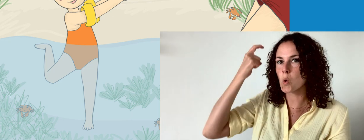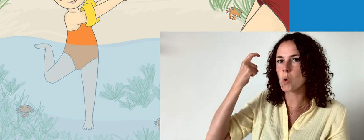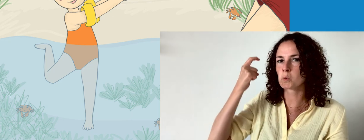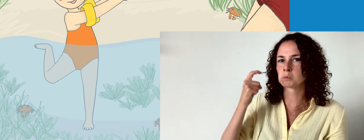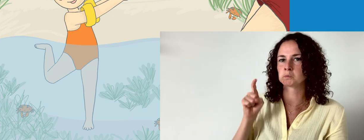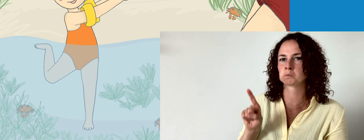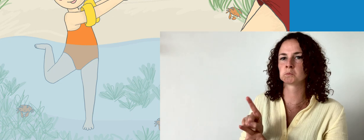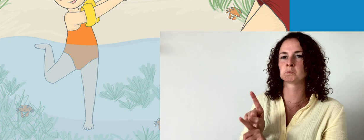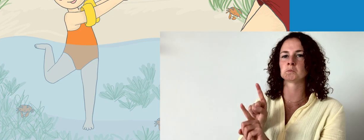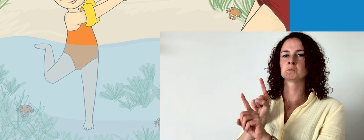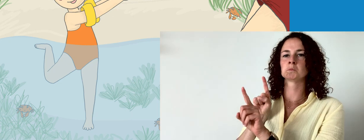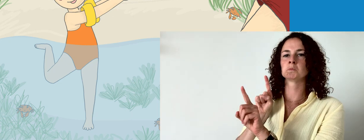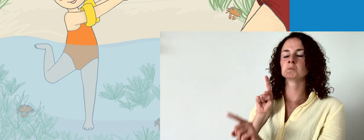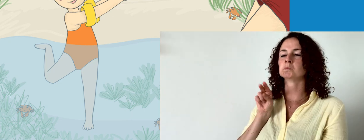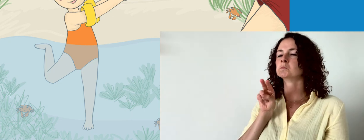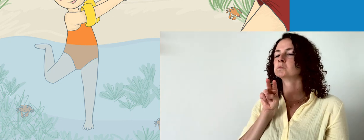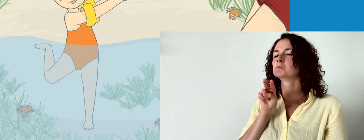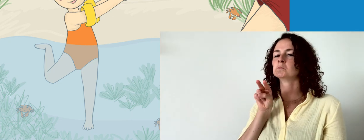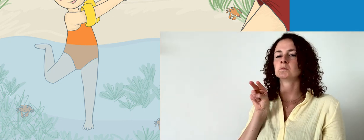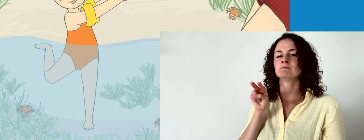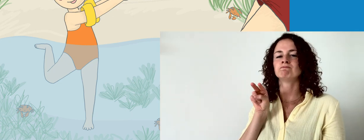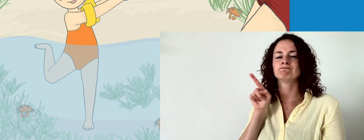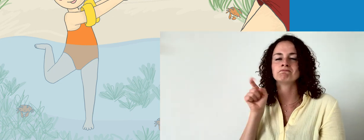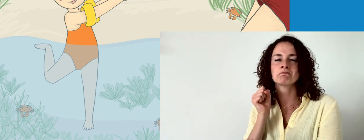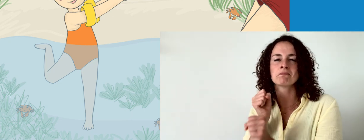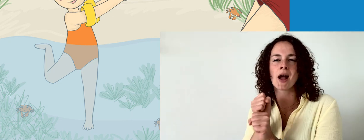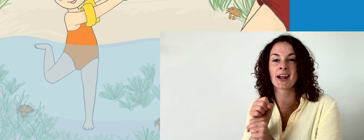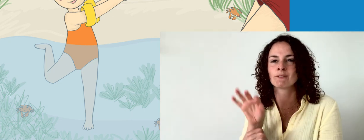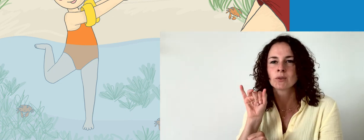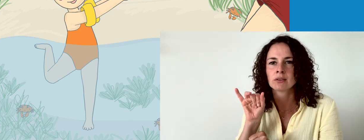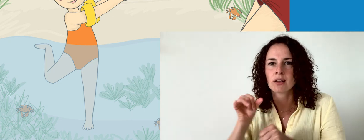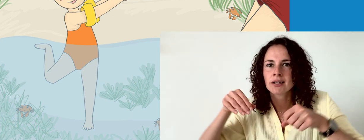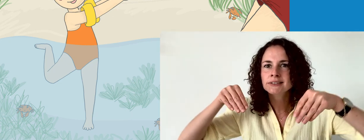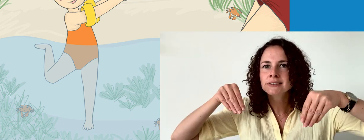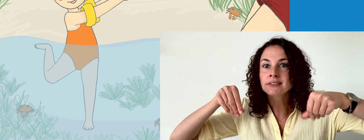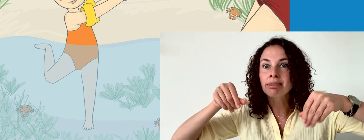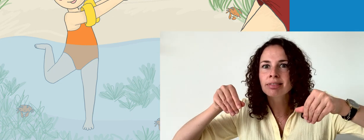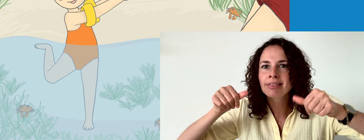Ode blijft achter Ze bouwt liever zandkastelen